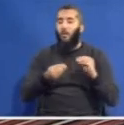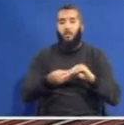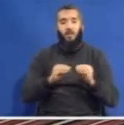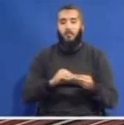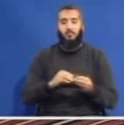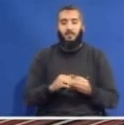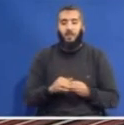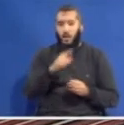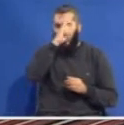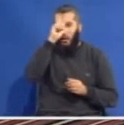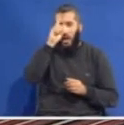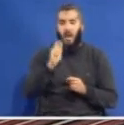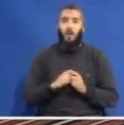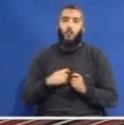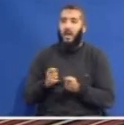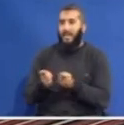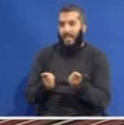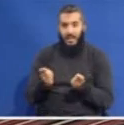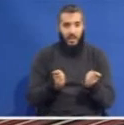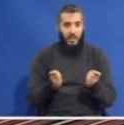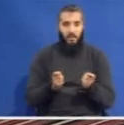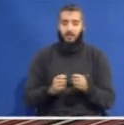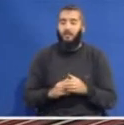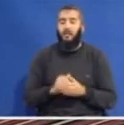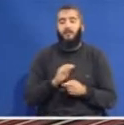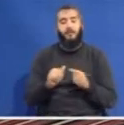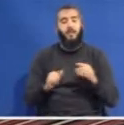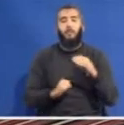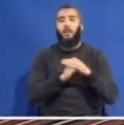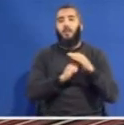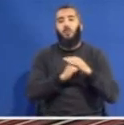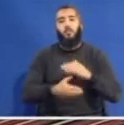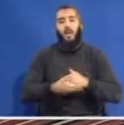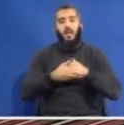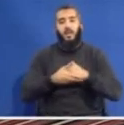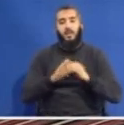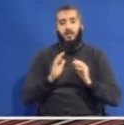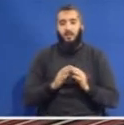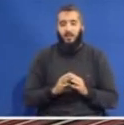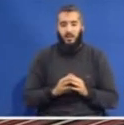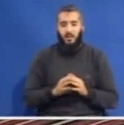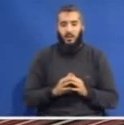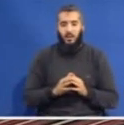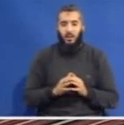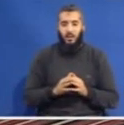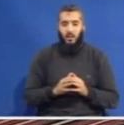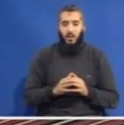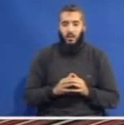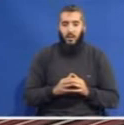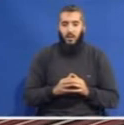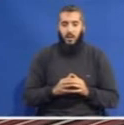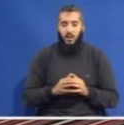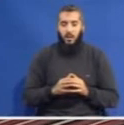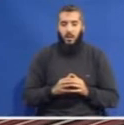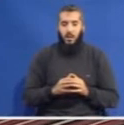الله نوجهوكم قدر المستطاع وحنا لا يمكن بحال او من الاحوال ان يسكت على هذه الممارسات